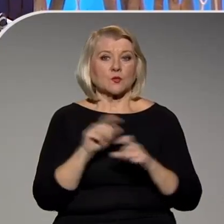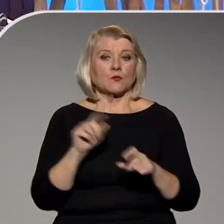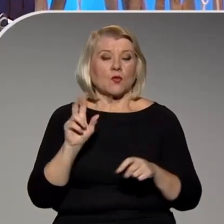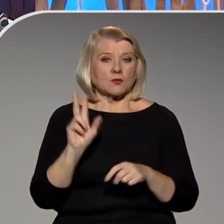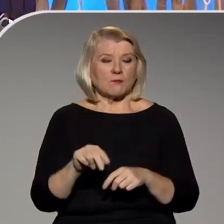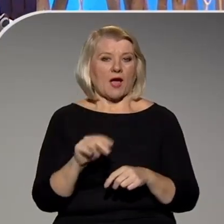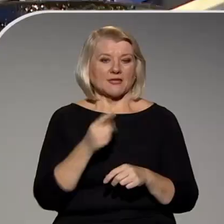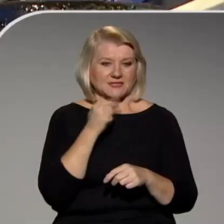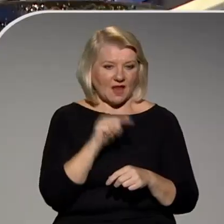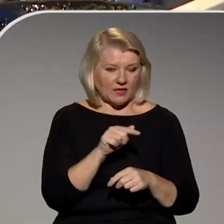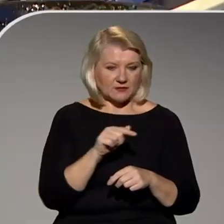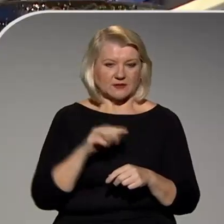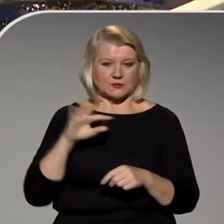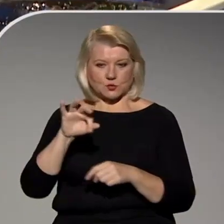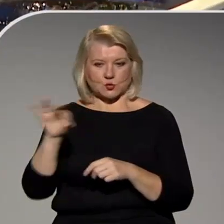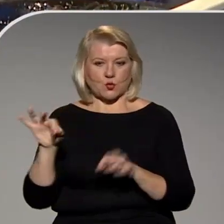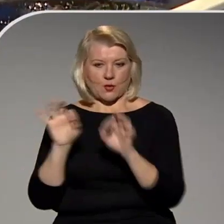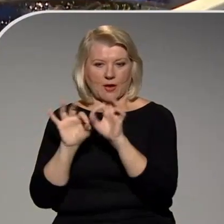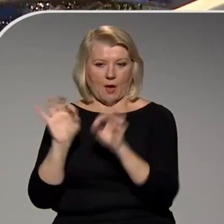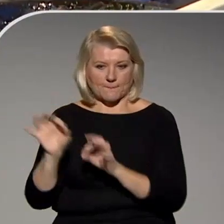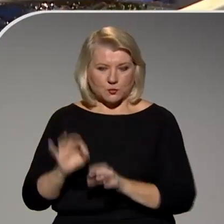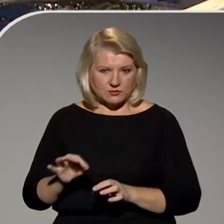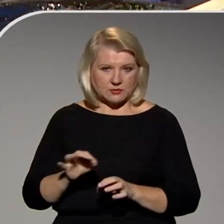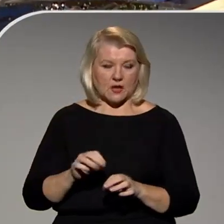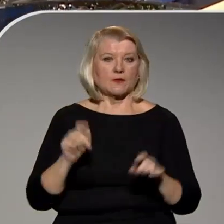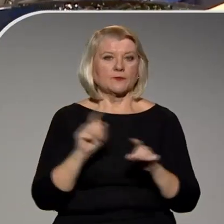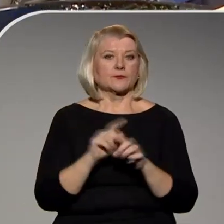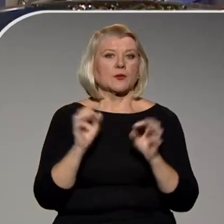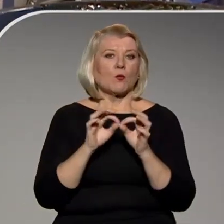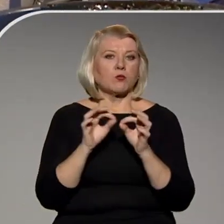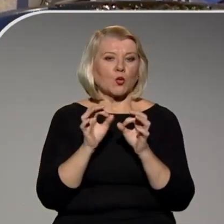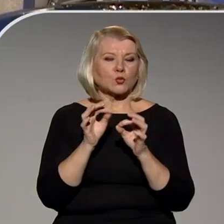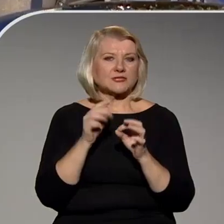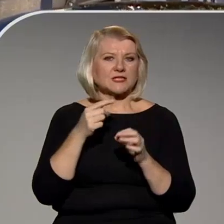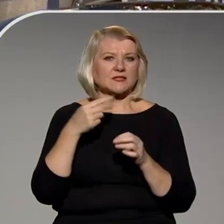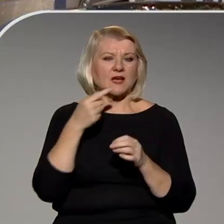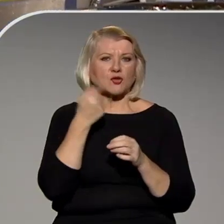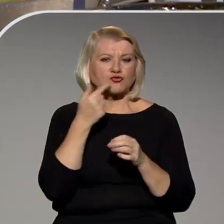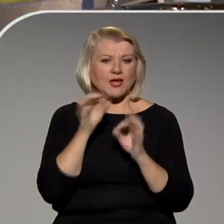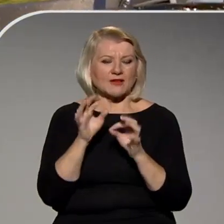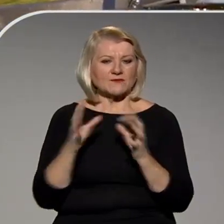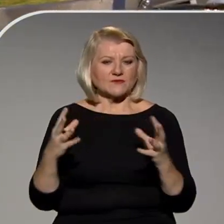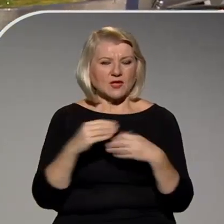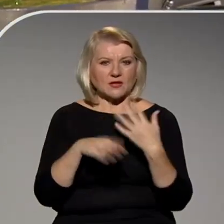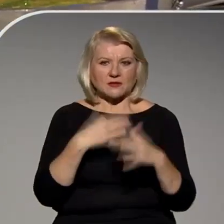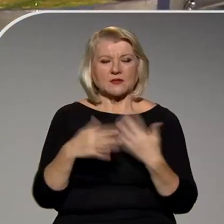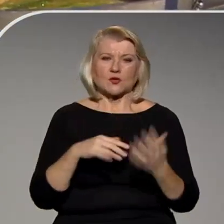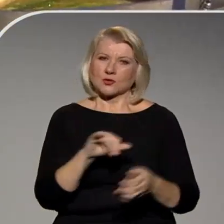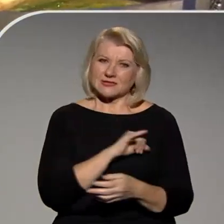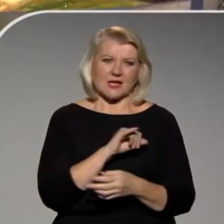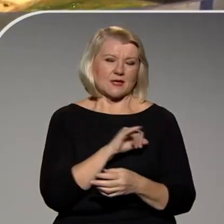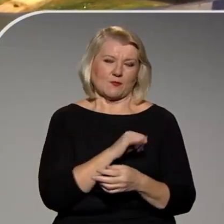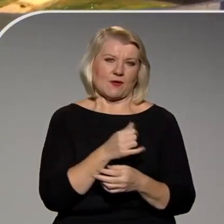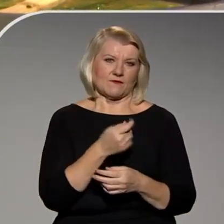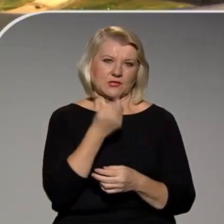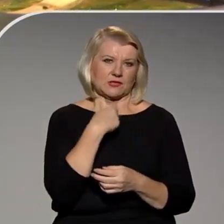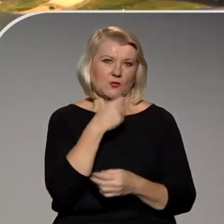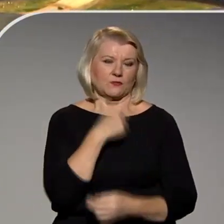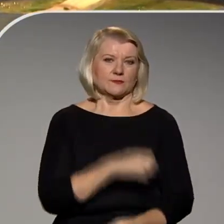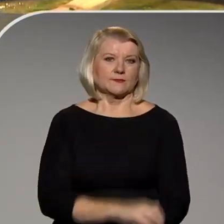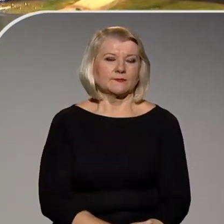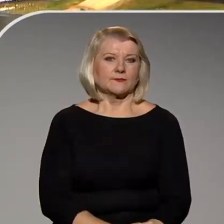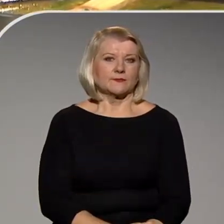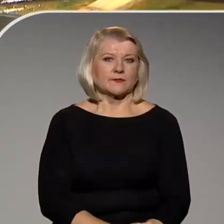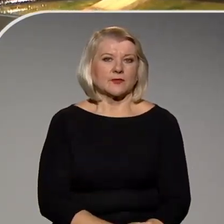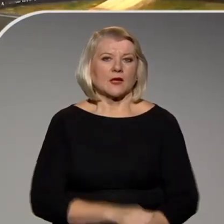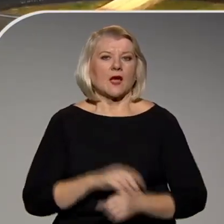sladký moment a nakonec ještě i ta brusinka. Takže je to opravdu hodně, hodně zajímavá podzimní příloha. Mm-hmm. Tak a ještě